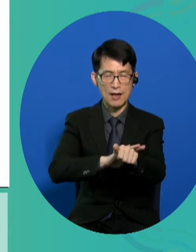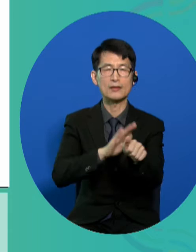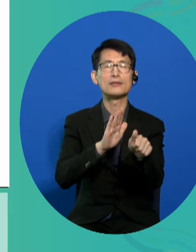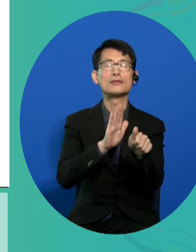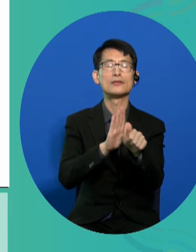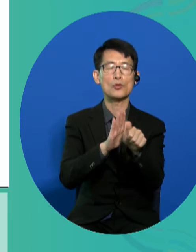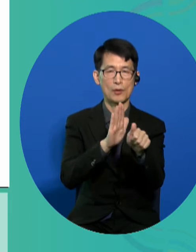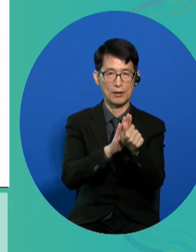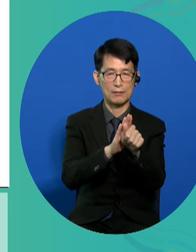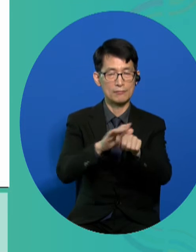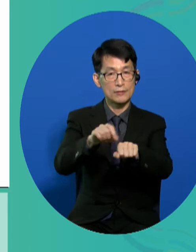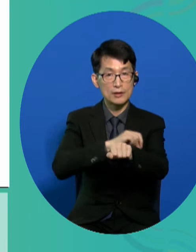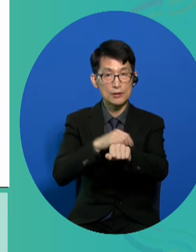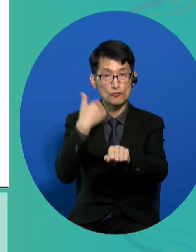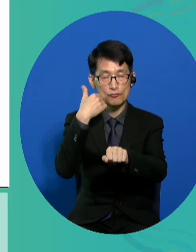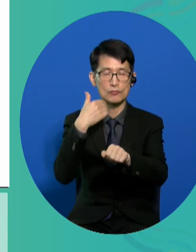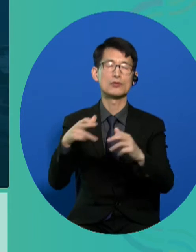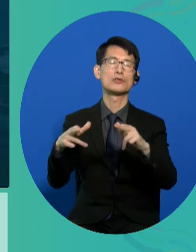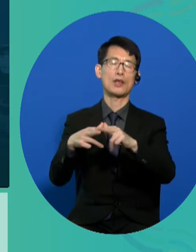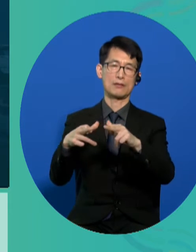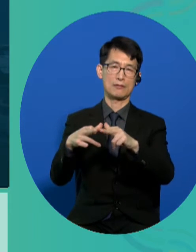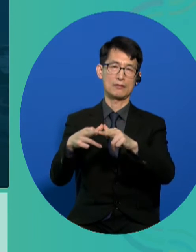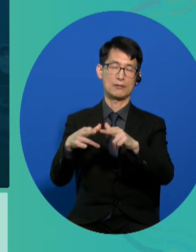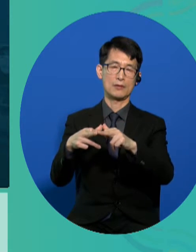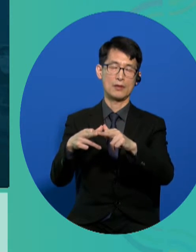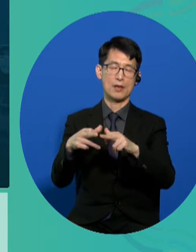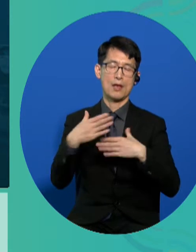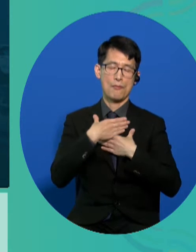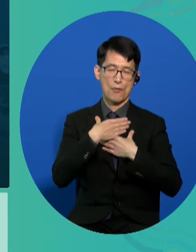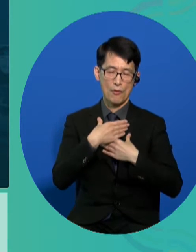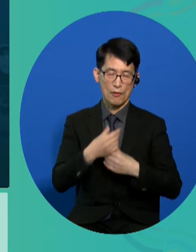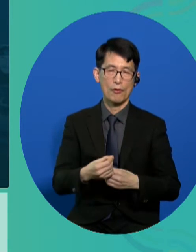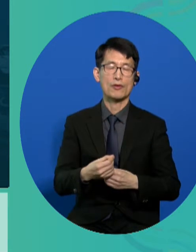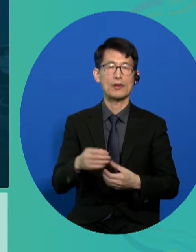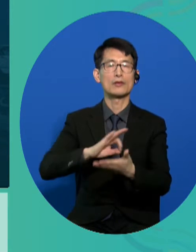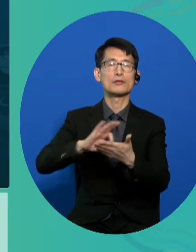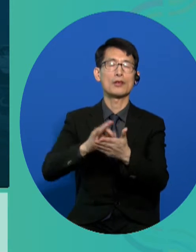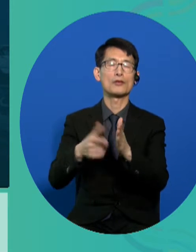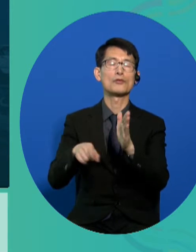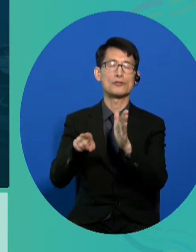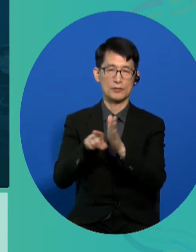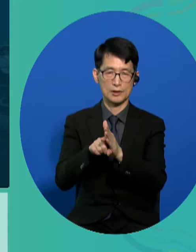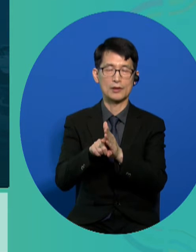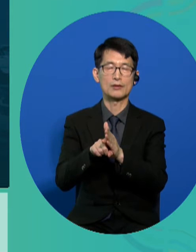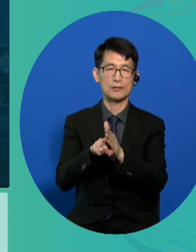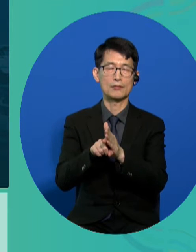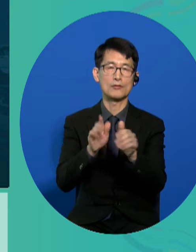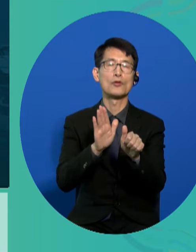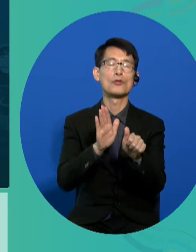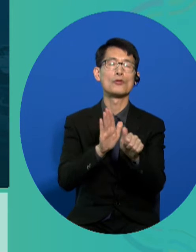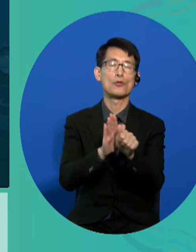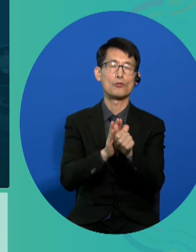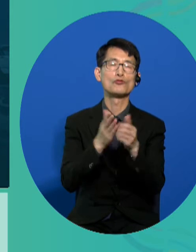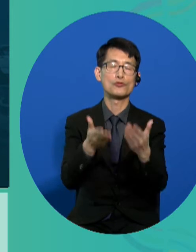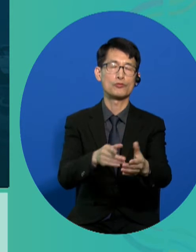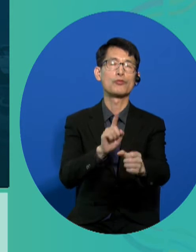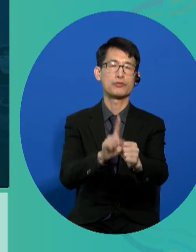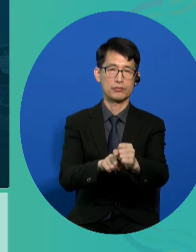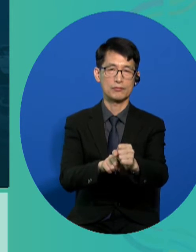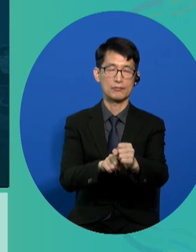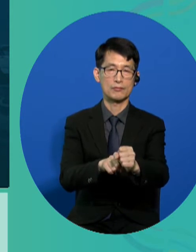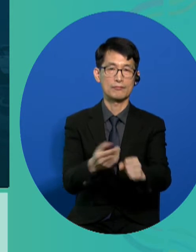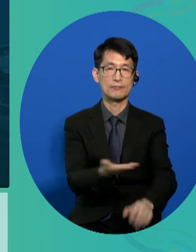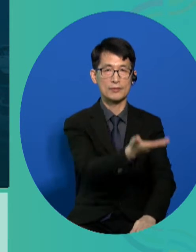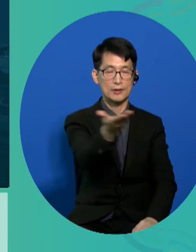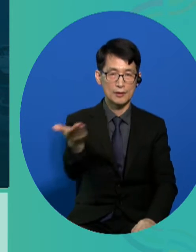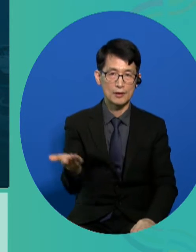특히 장애인에게 있어서의 접근성과 포용성의 중요성의 일부 예시들이었습니다. 저는 우리 모두 그리고 아마도 한국에 계신 여러분 모두에게